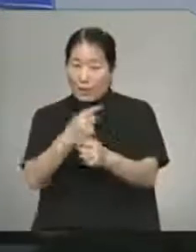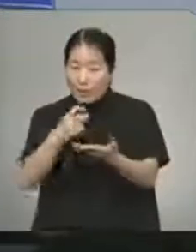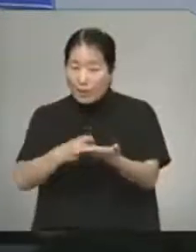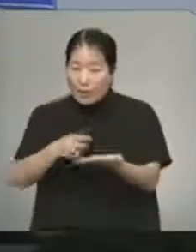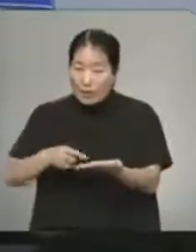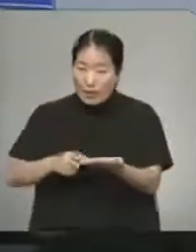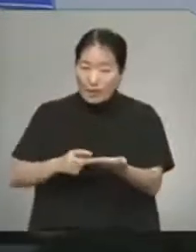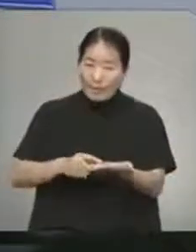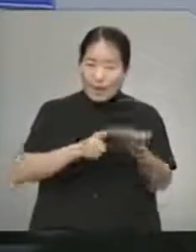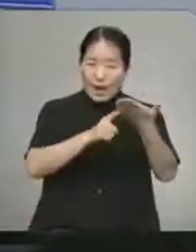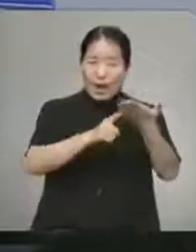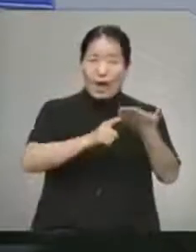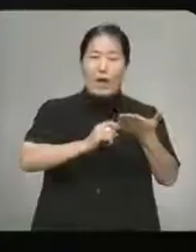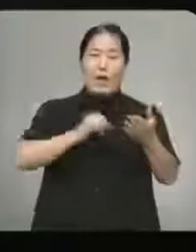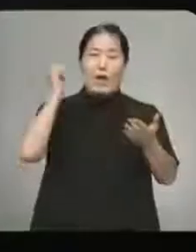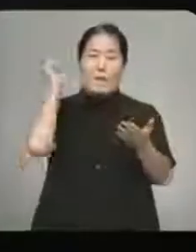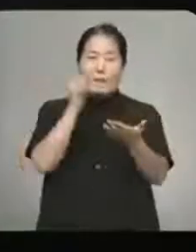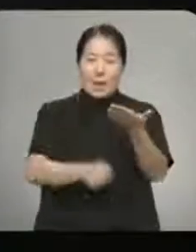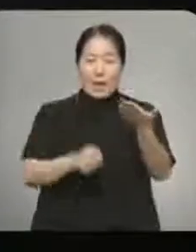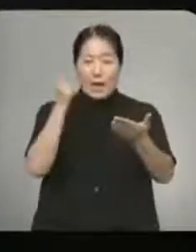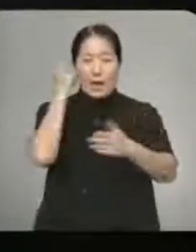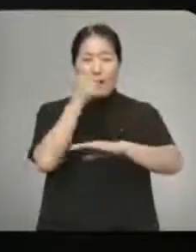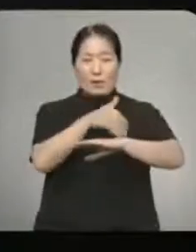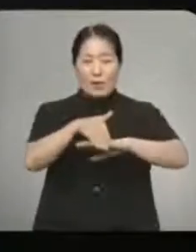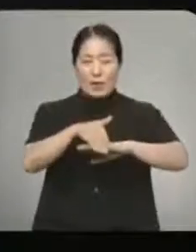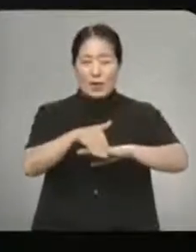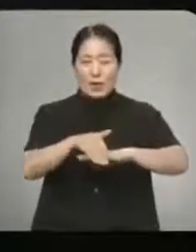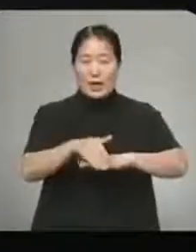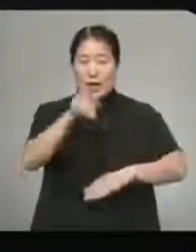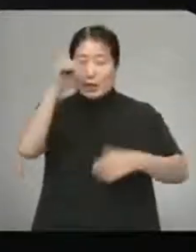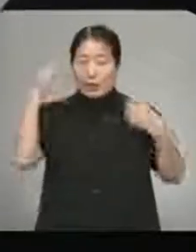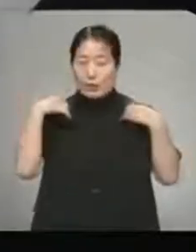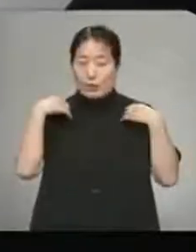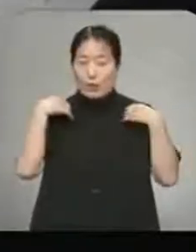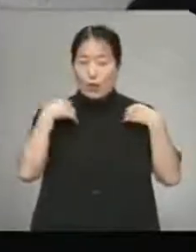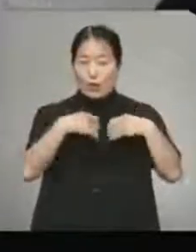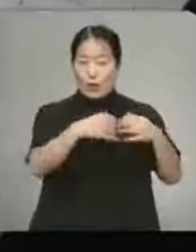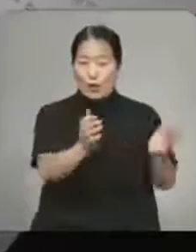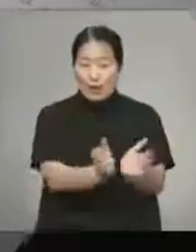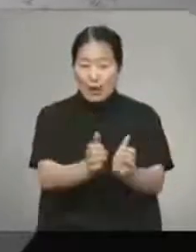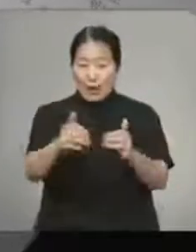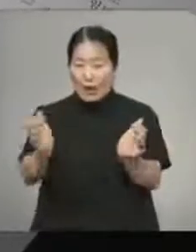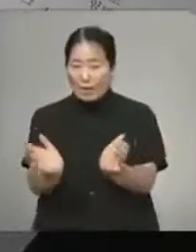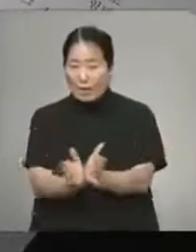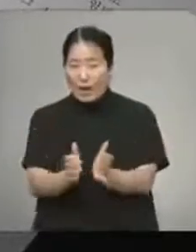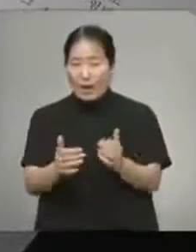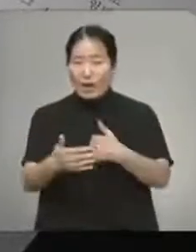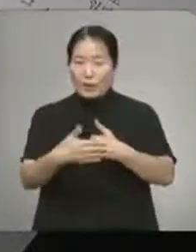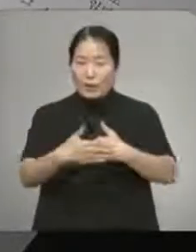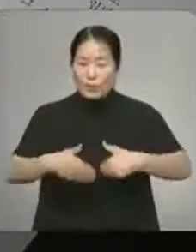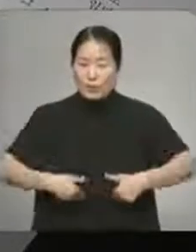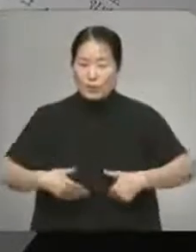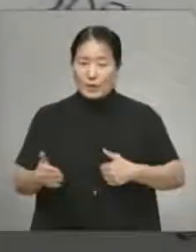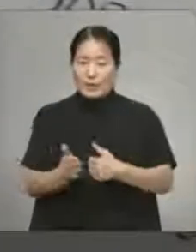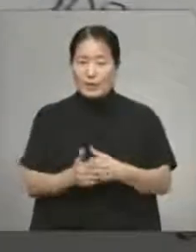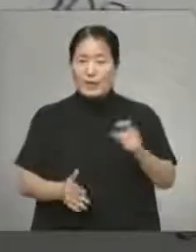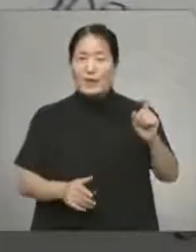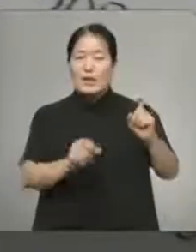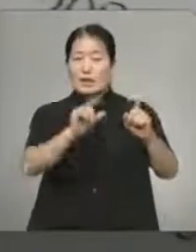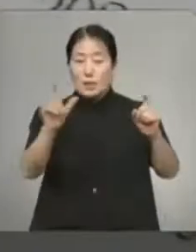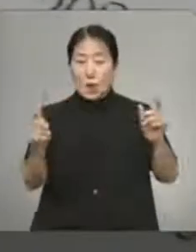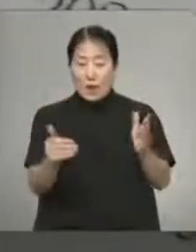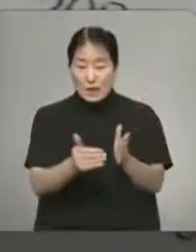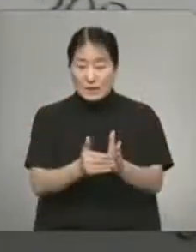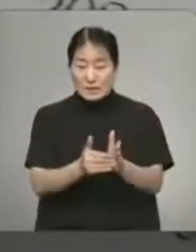법을 통과 시킨다 는 계획입니다 정부부처와 국회 협조도 필요해 적어도 오늘 10월까지는 특례 발굴이